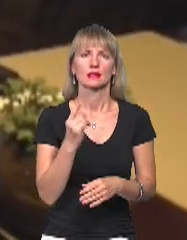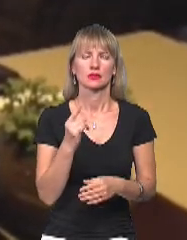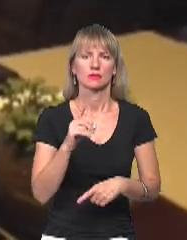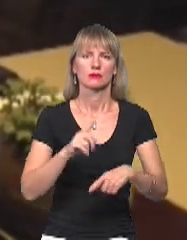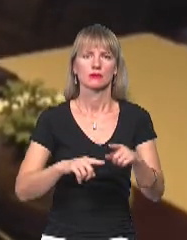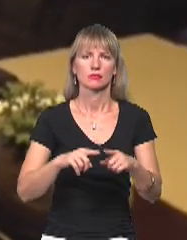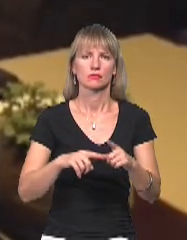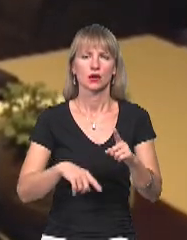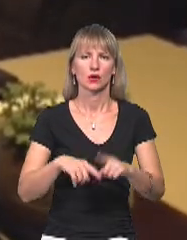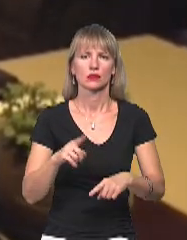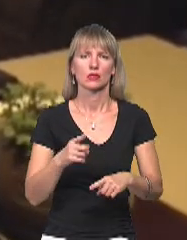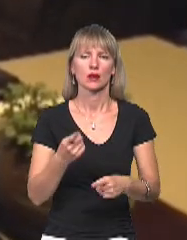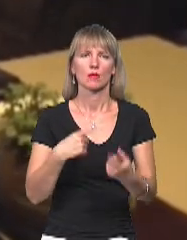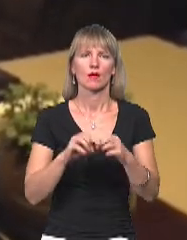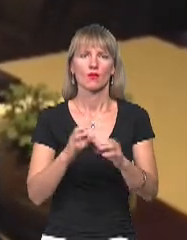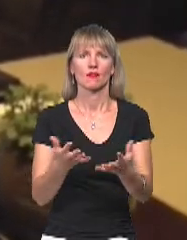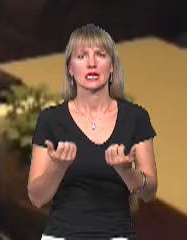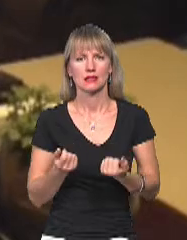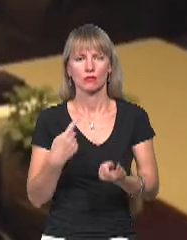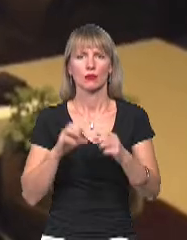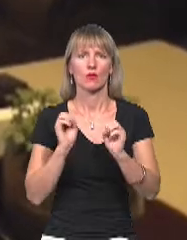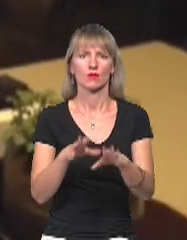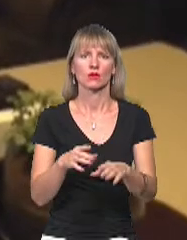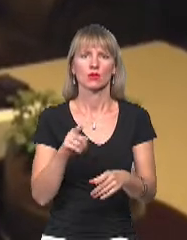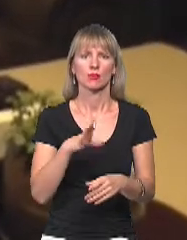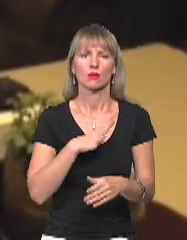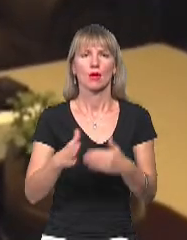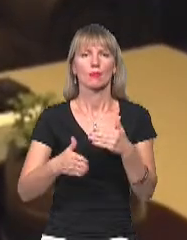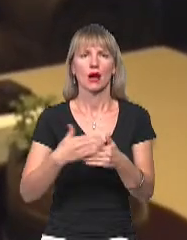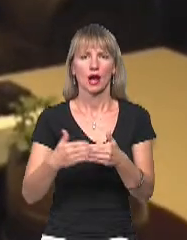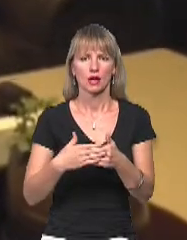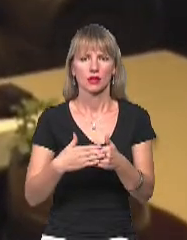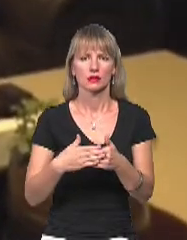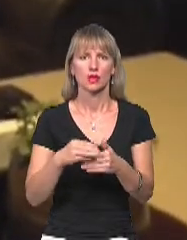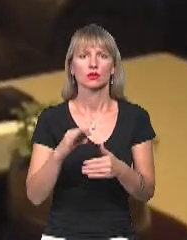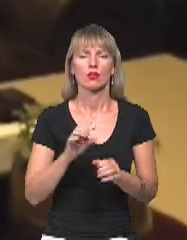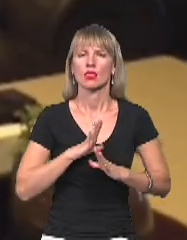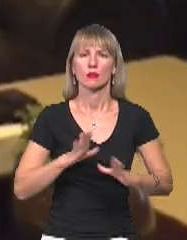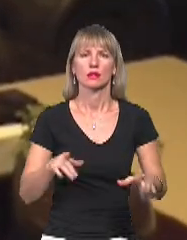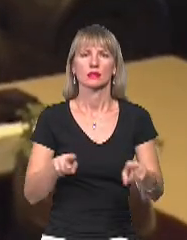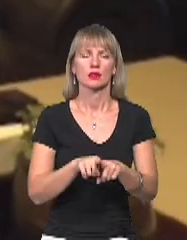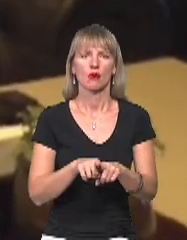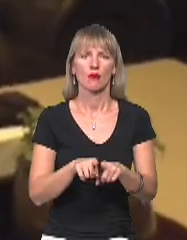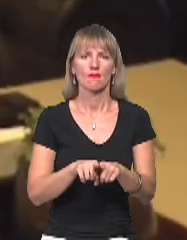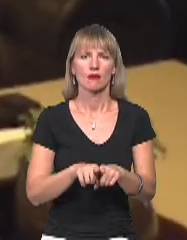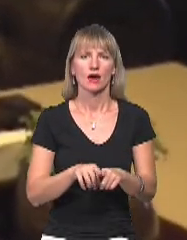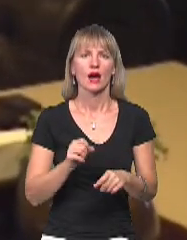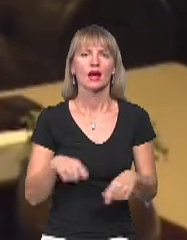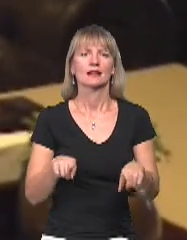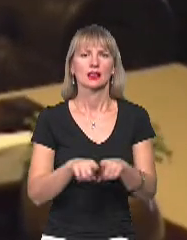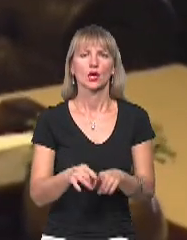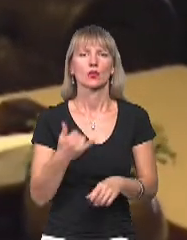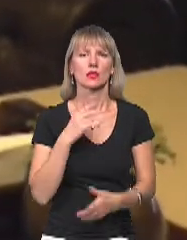потім повернув, вона була покарана, так? То не було б таких моментів. А такі моменти, вони у